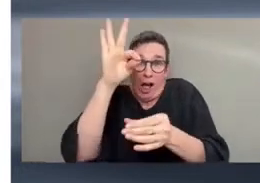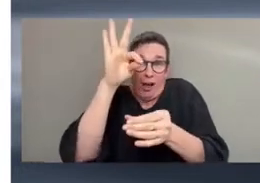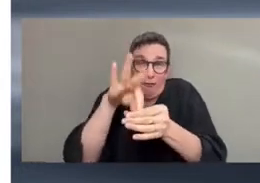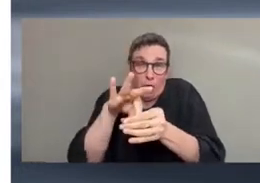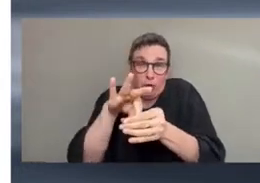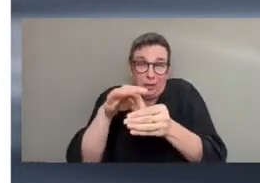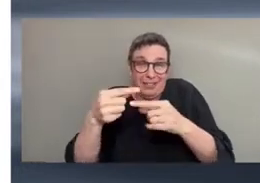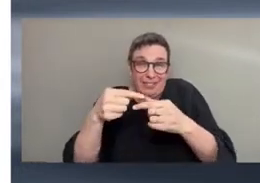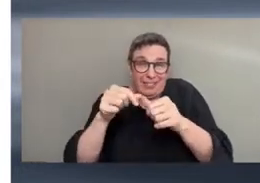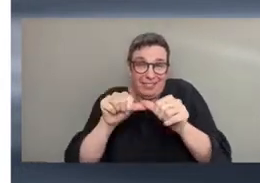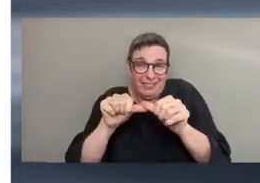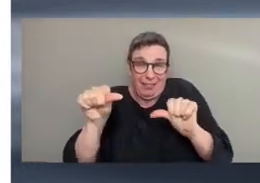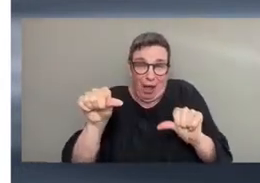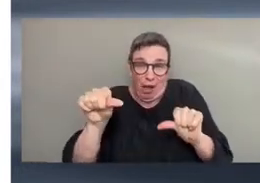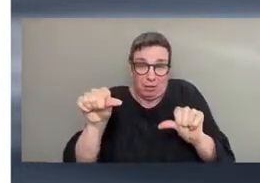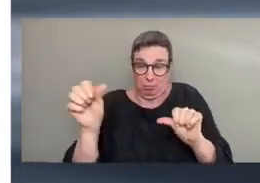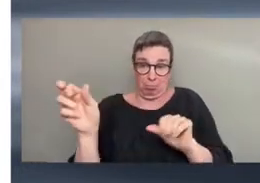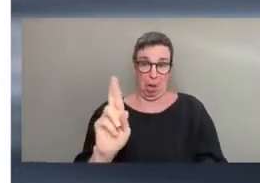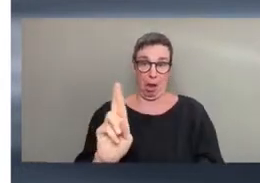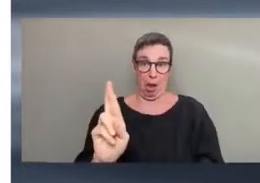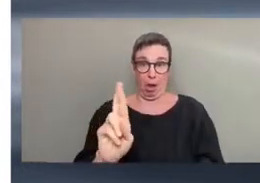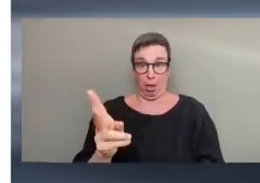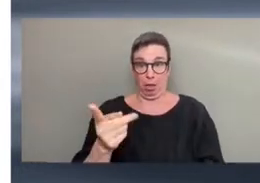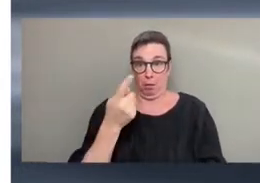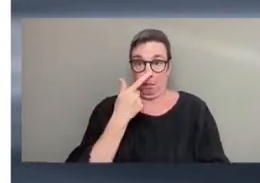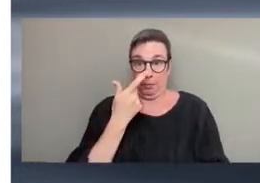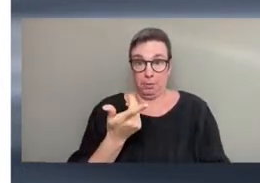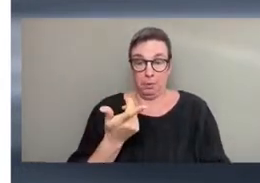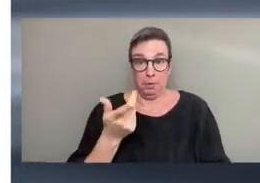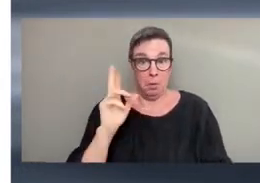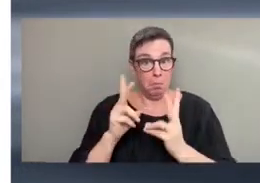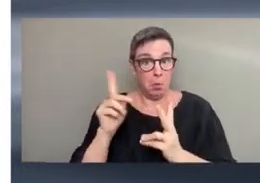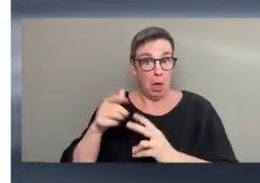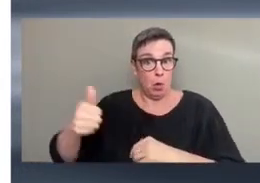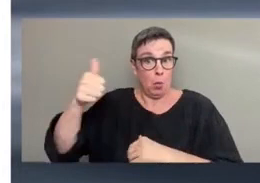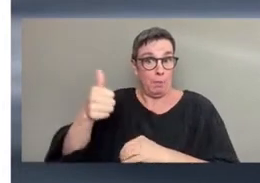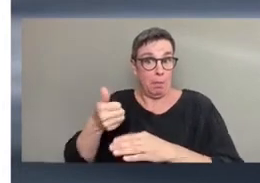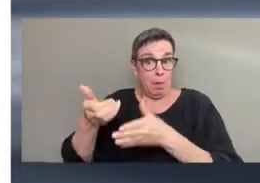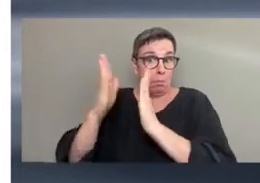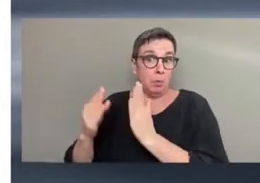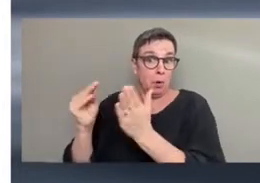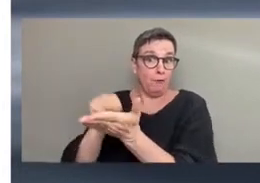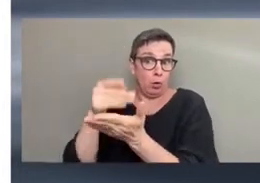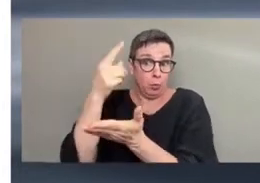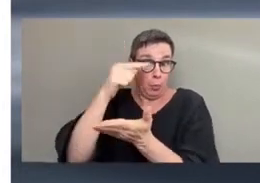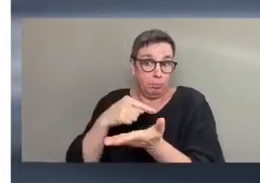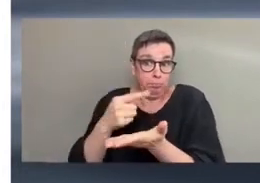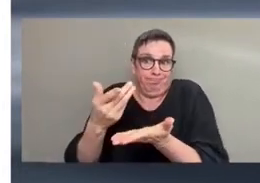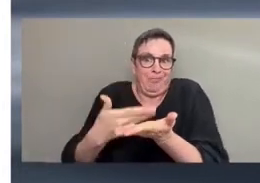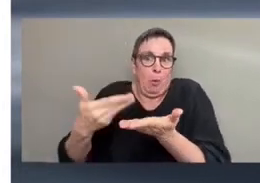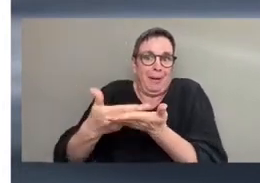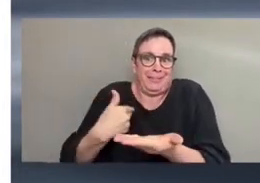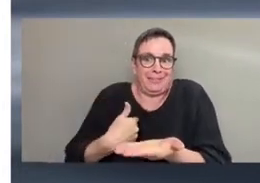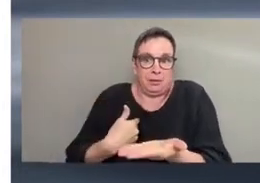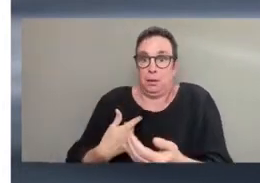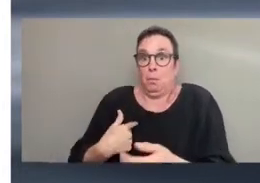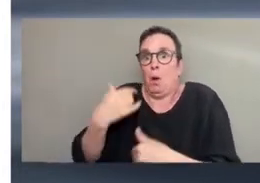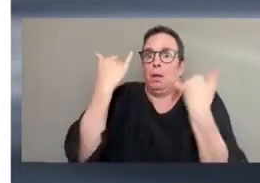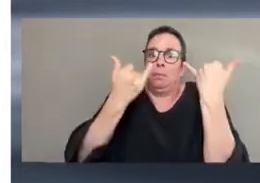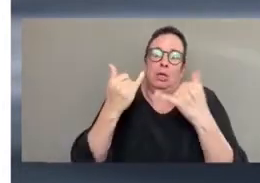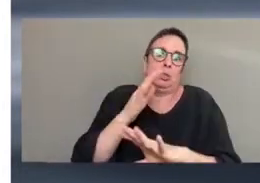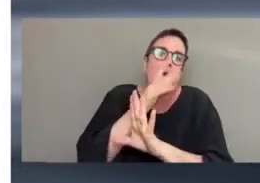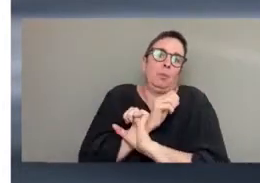donc c'est pas ça qui va faire la différence. Et je mets ce que je veux. Alors, je ne peux pas m'imaginer